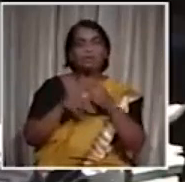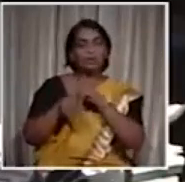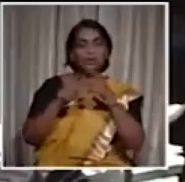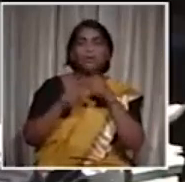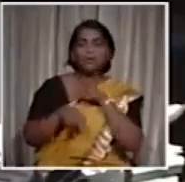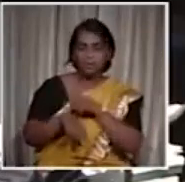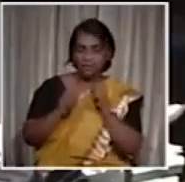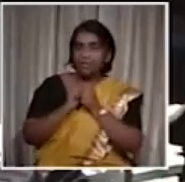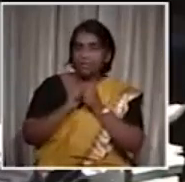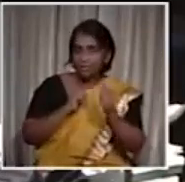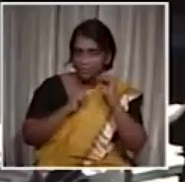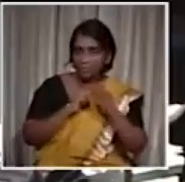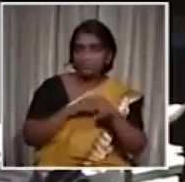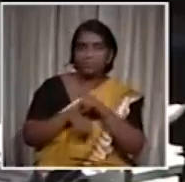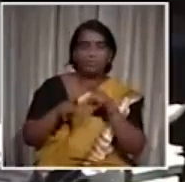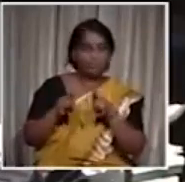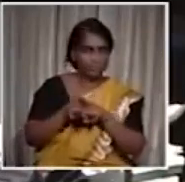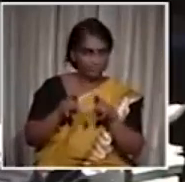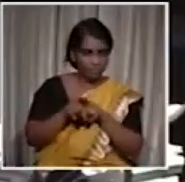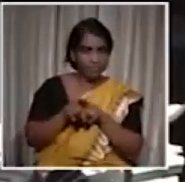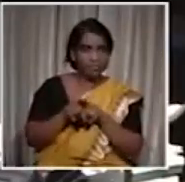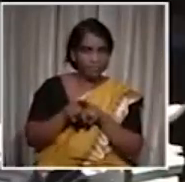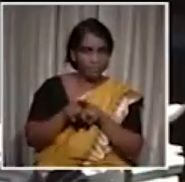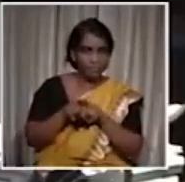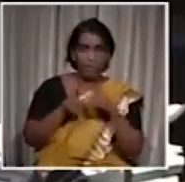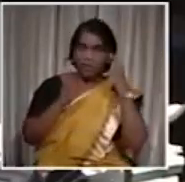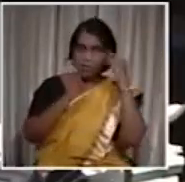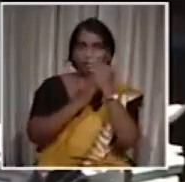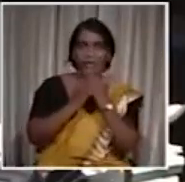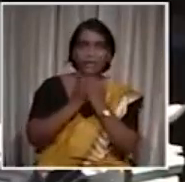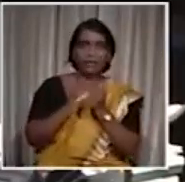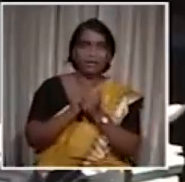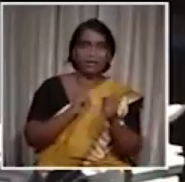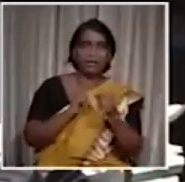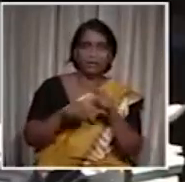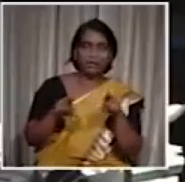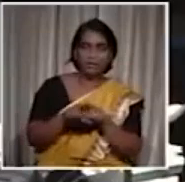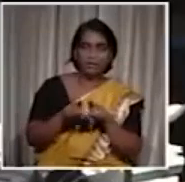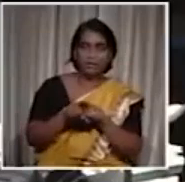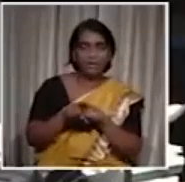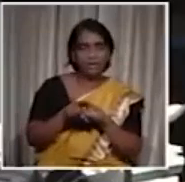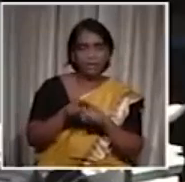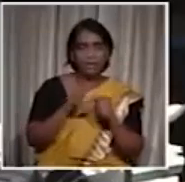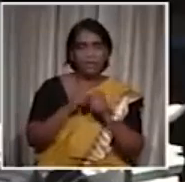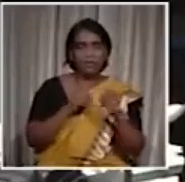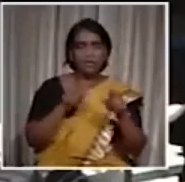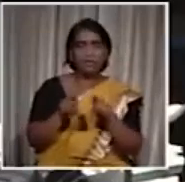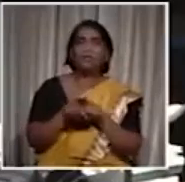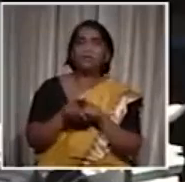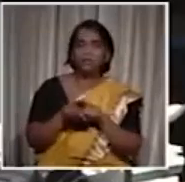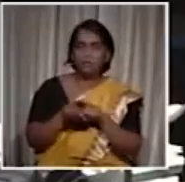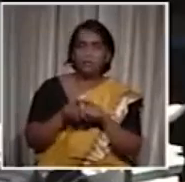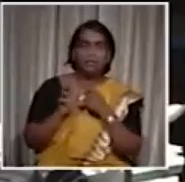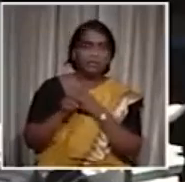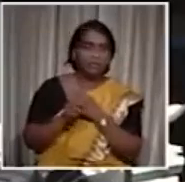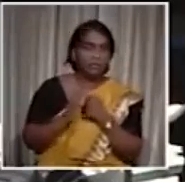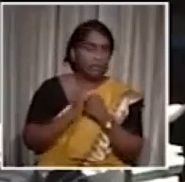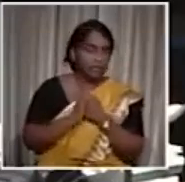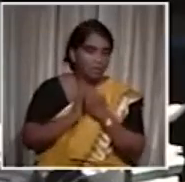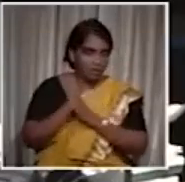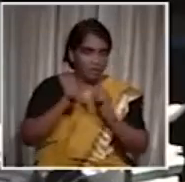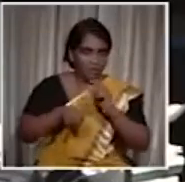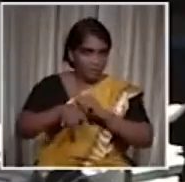ධූරයේ දරනකොට ත්‍රිකුණමලේ තෙල් ටැංකිය 16ක් තෙල් සංස්ථාවයට සංවර්ධනය කිරීම සඳහා කැබිනට් පත්‍රිකාවක් දැම්මා ගරු මන්ත්‍රීතුමා කාලය අවසන්